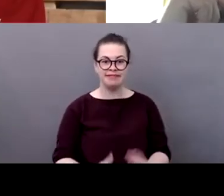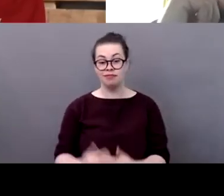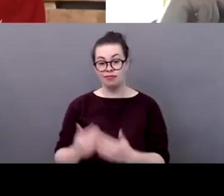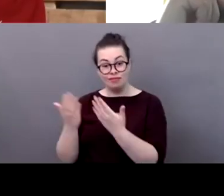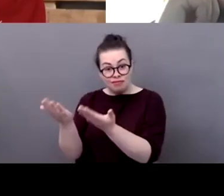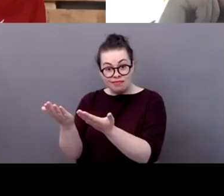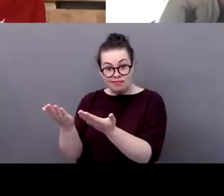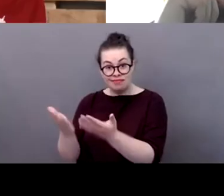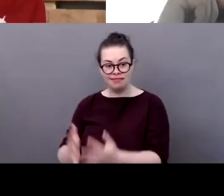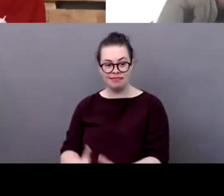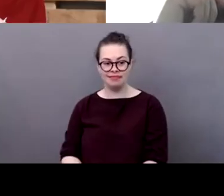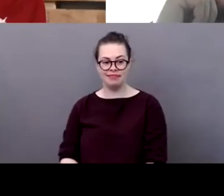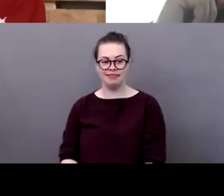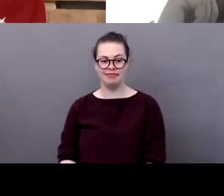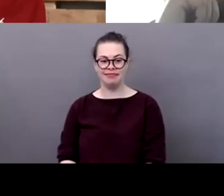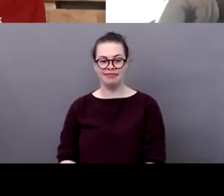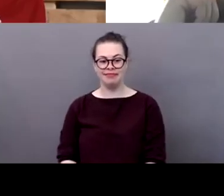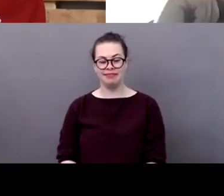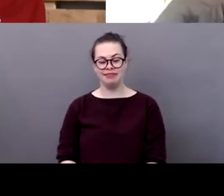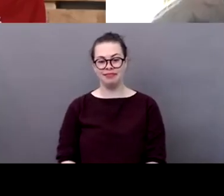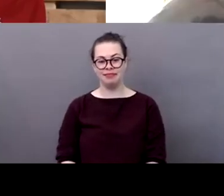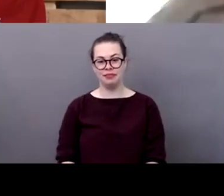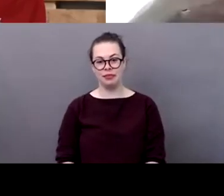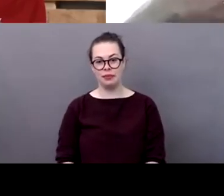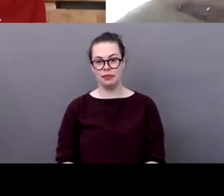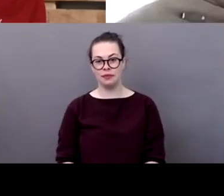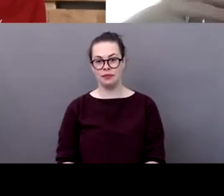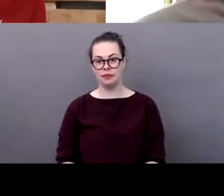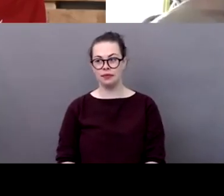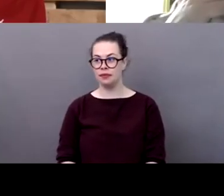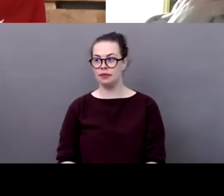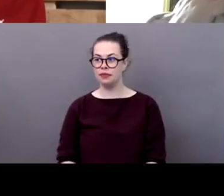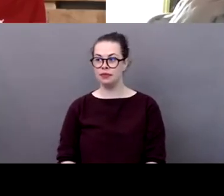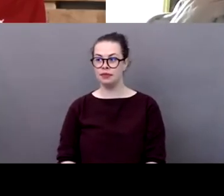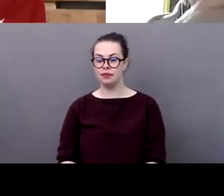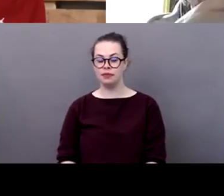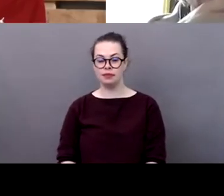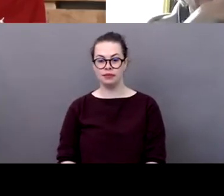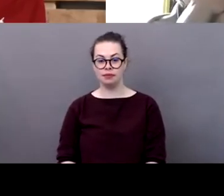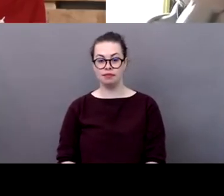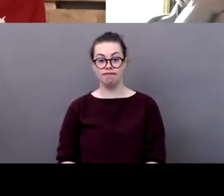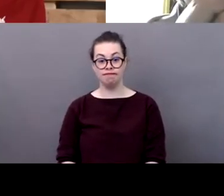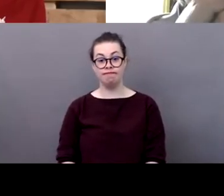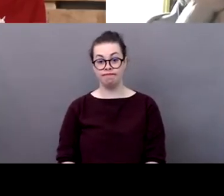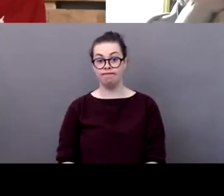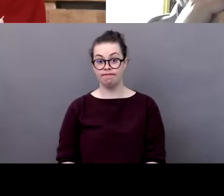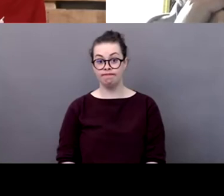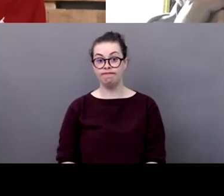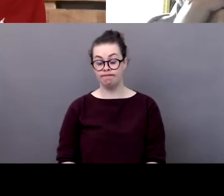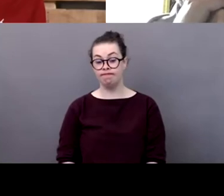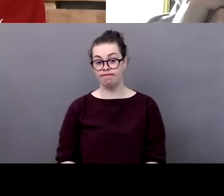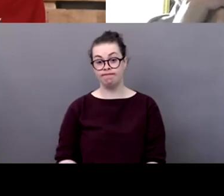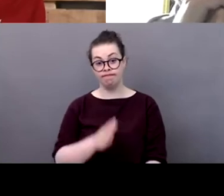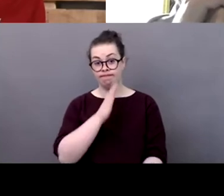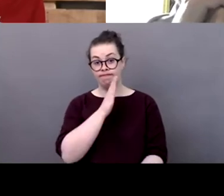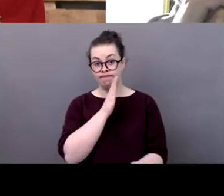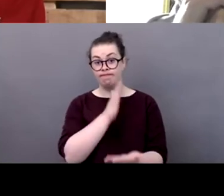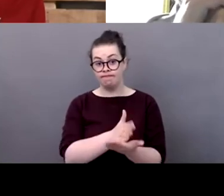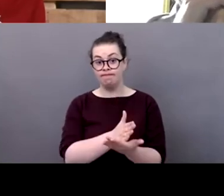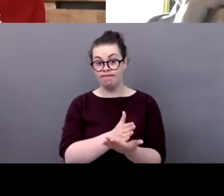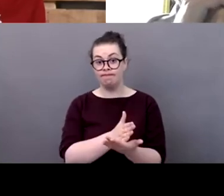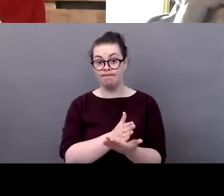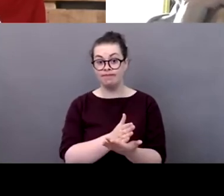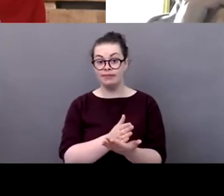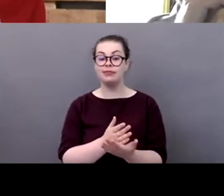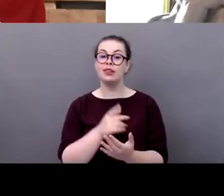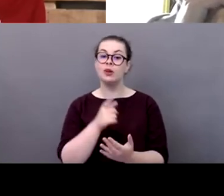vrai que on sait tous que c'est désolant de voir un objet, une bouteille de plastique au bord d'un trottoir ou à l'orée d'un bois. Que